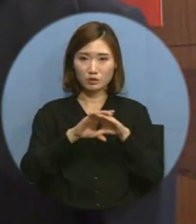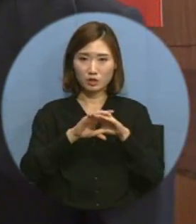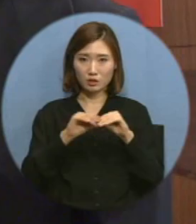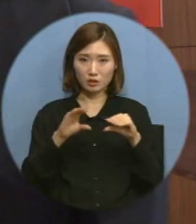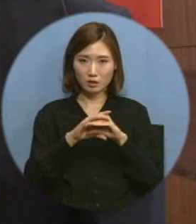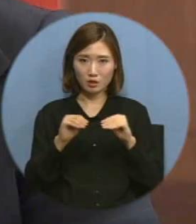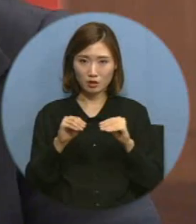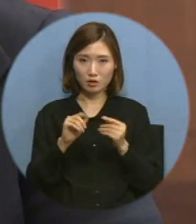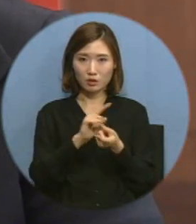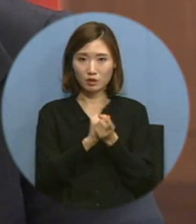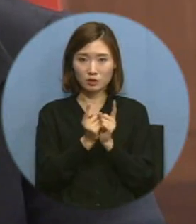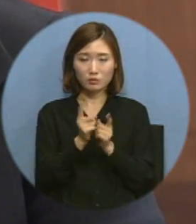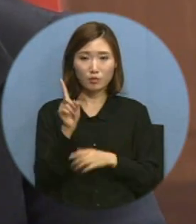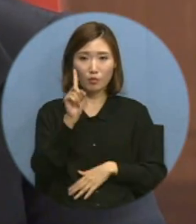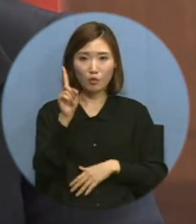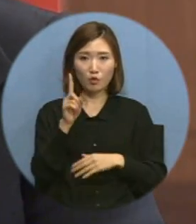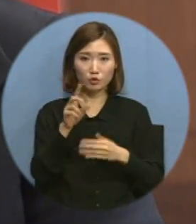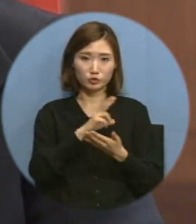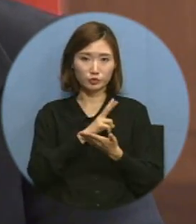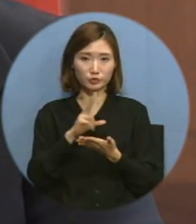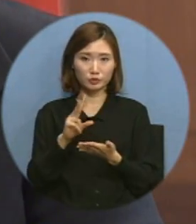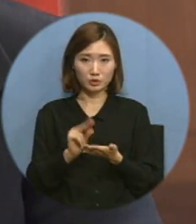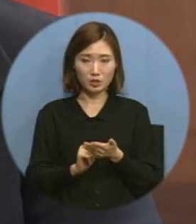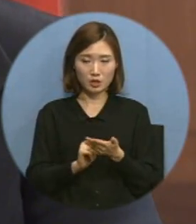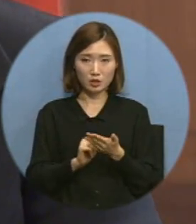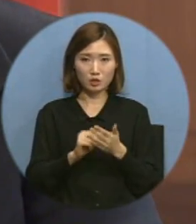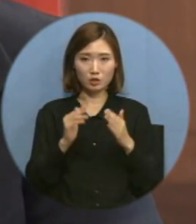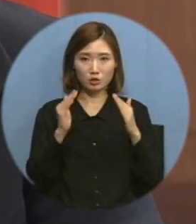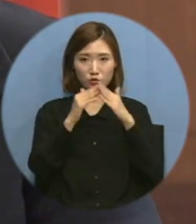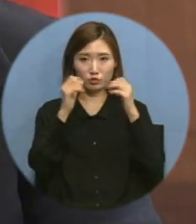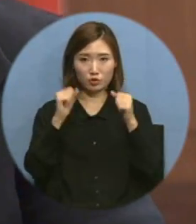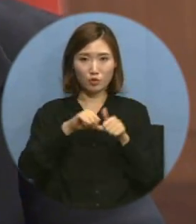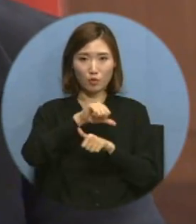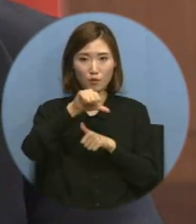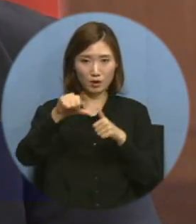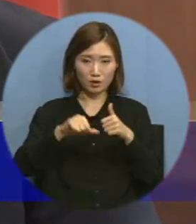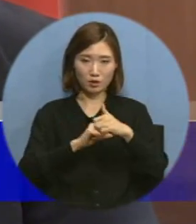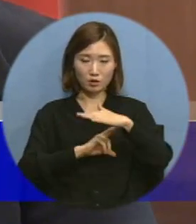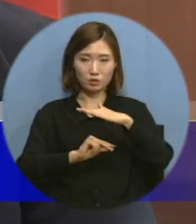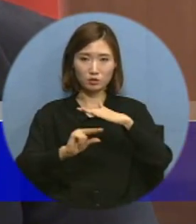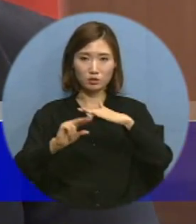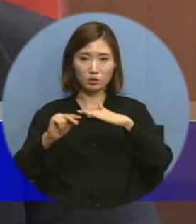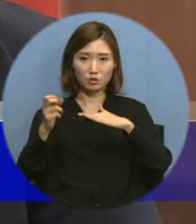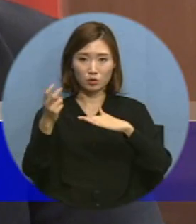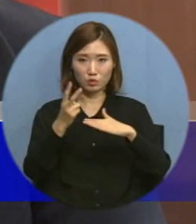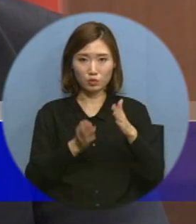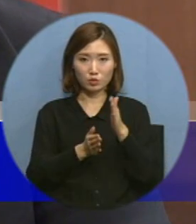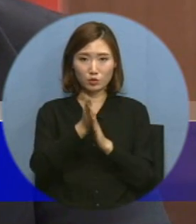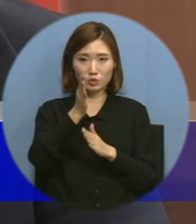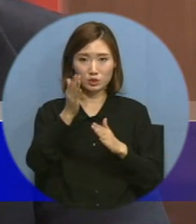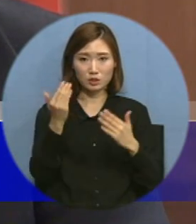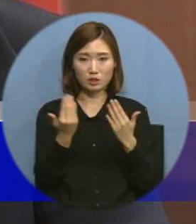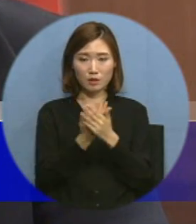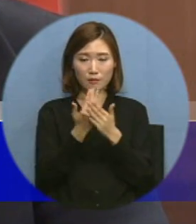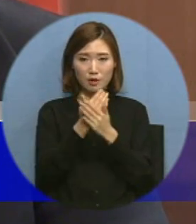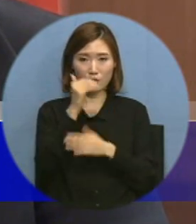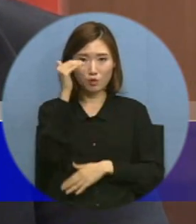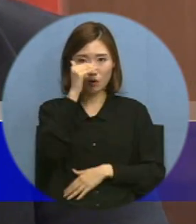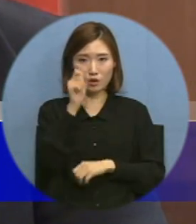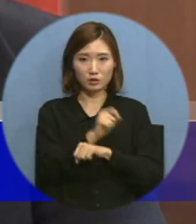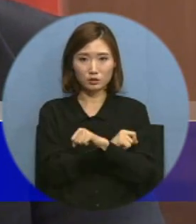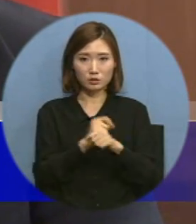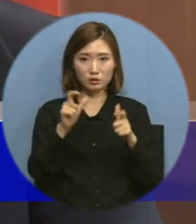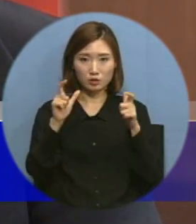같아요 예 세미나 주제인 주거환경과 철도 그리고 도심개발 관광 특구